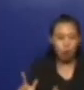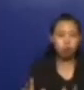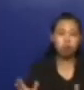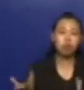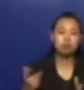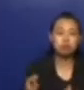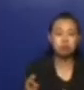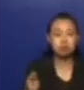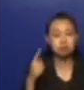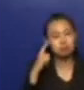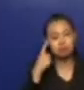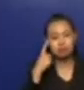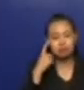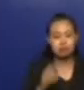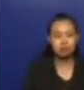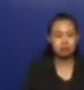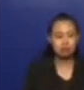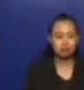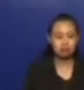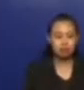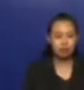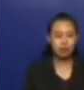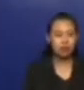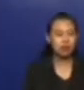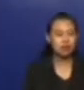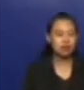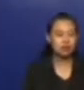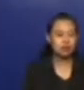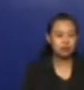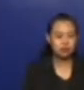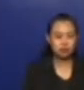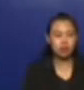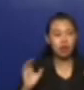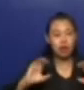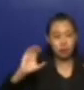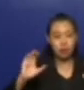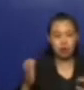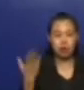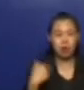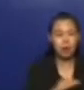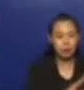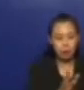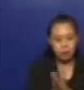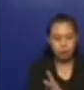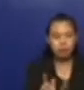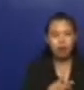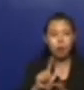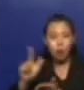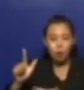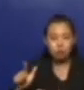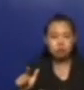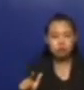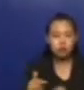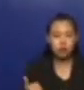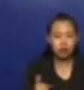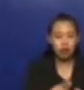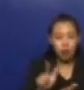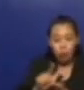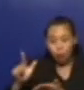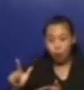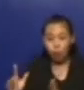ใหม่ของรัฐบาลสมัยก่อนก็ปรับเสร็จถึงออกปรับเสร็จถึงออกวันนี้ออกก่อนปรับ